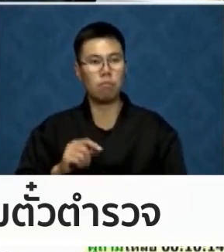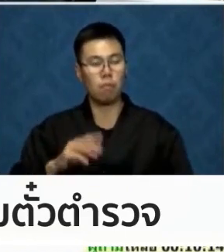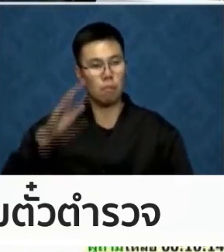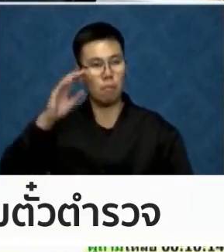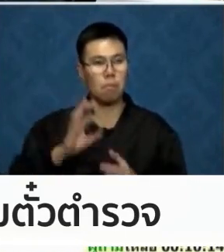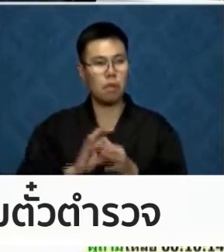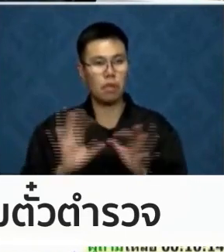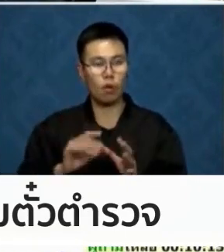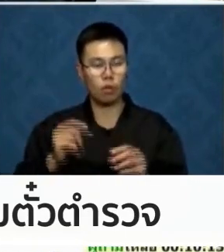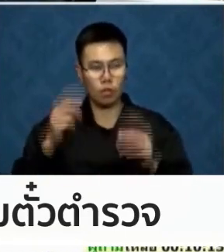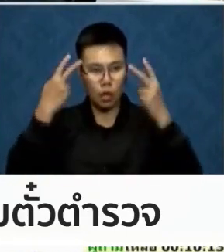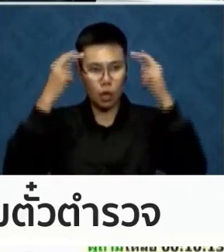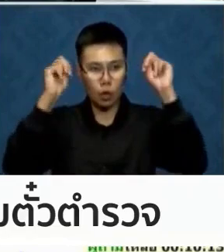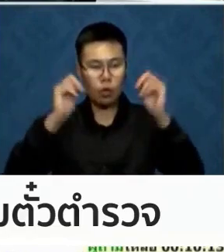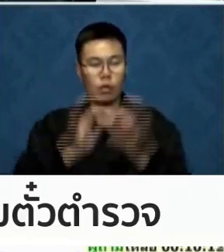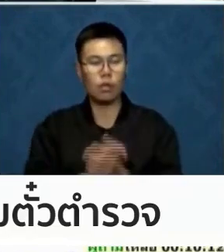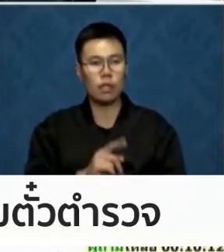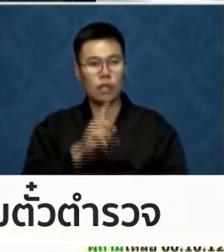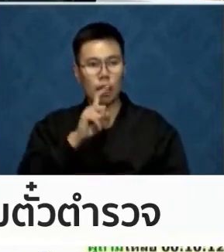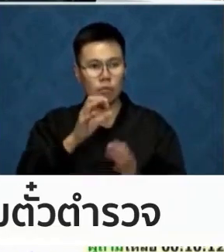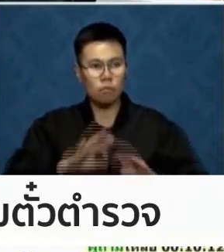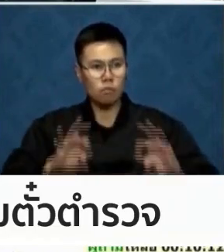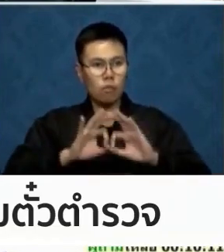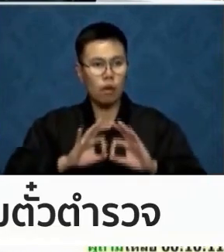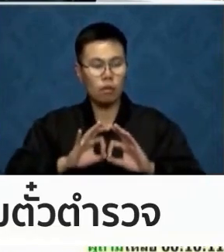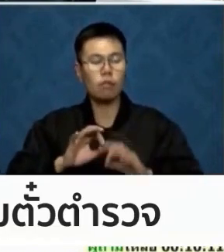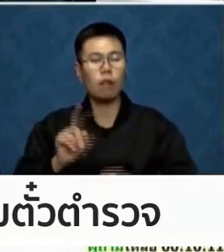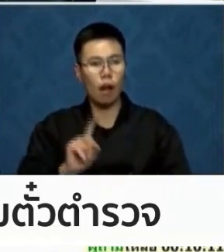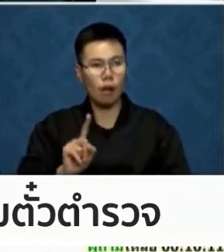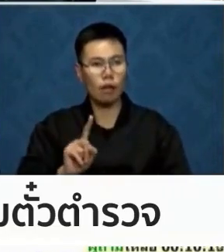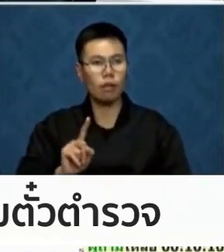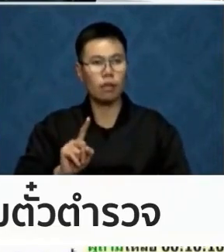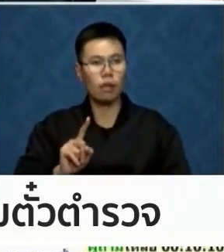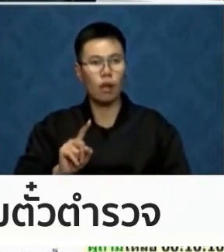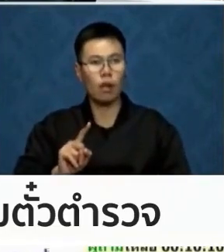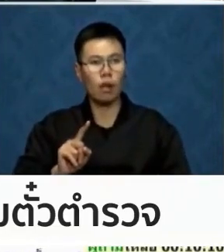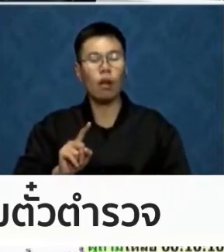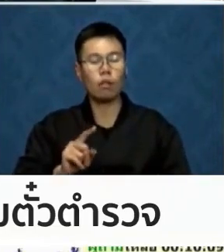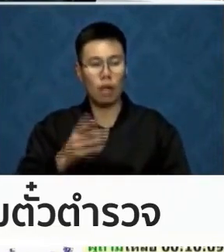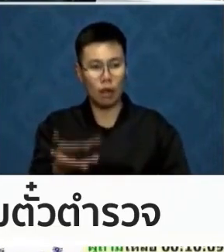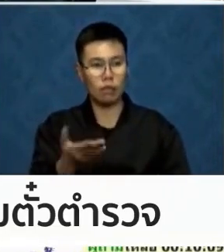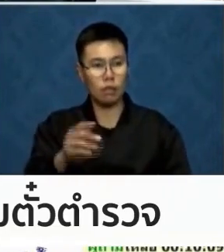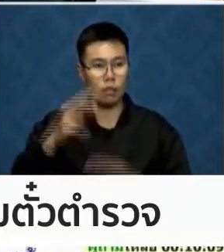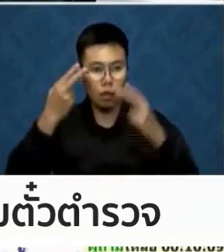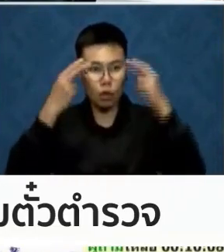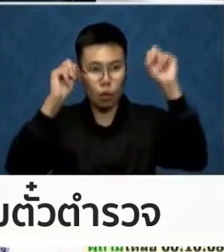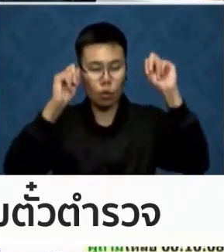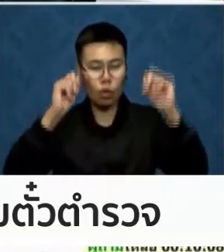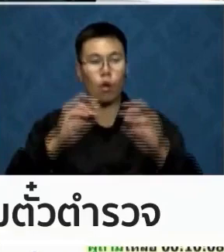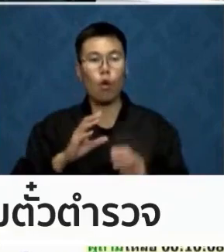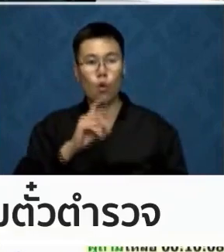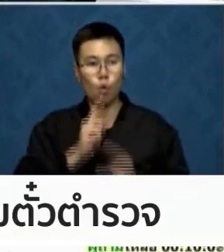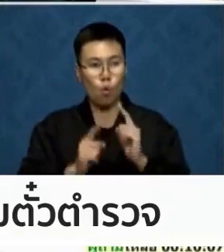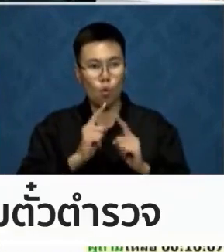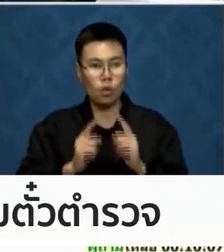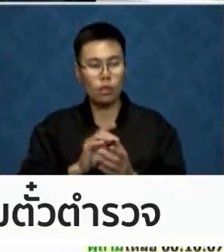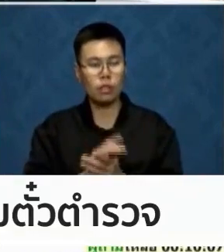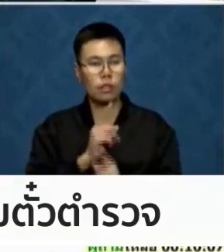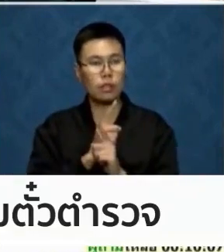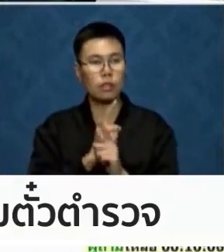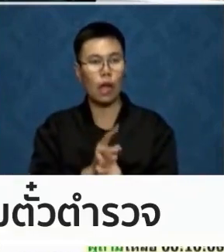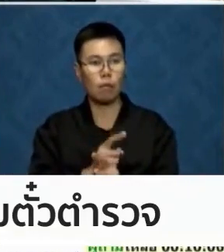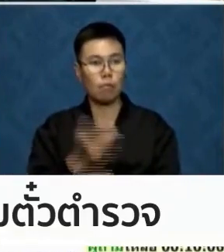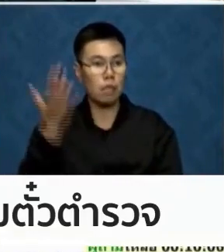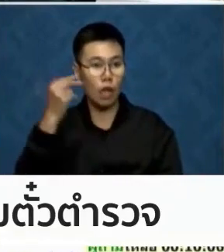ราะเขาก็อยากจะรู้เหมือนกันว่าใครผิดหวังใครสมหวังใช่ไหมแต่ว่าก็ไม่ไปนะฮะนายกเศรษฐาอยู่เมืองไทยน ะ ไม่ได้ไป